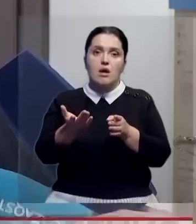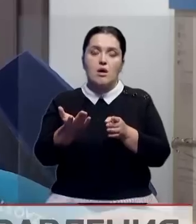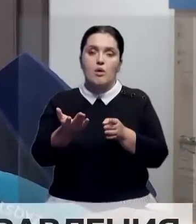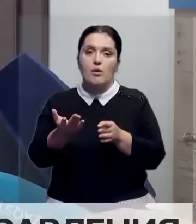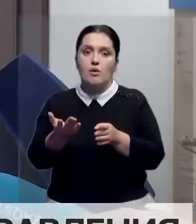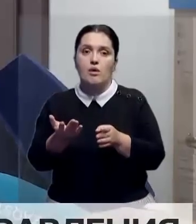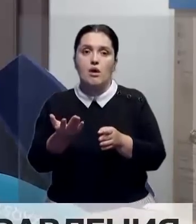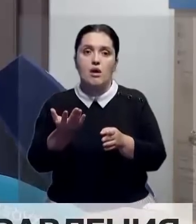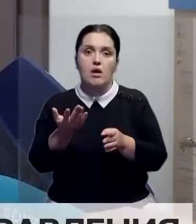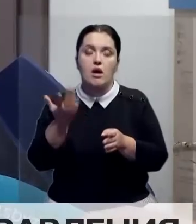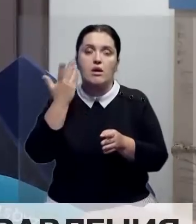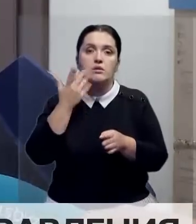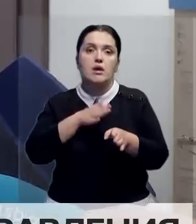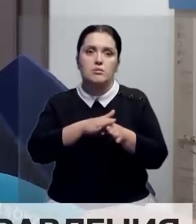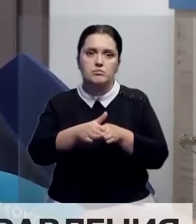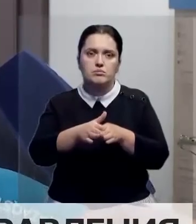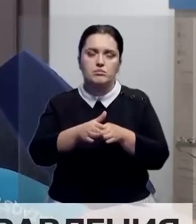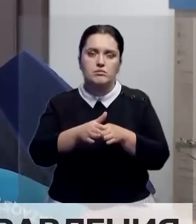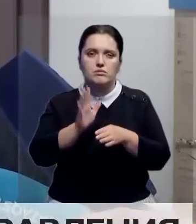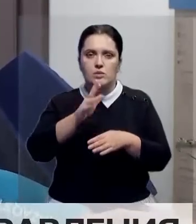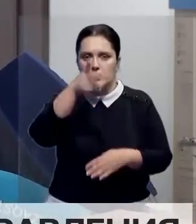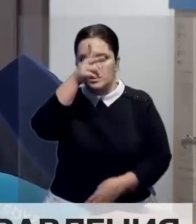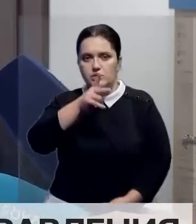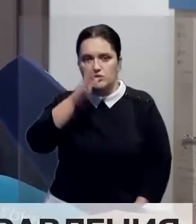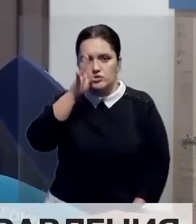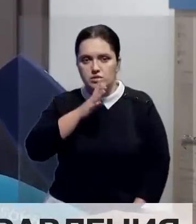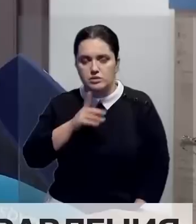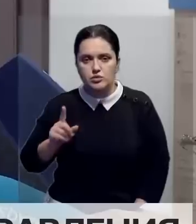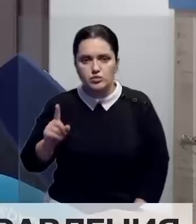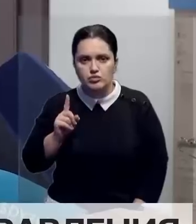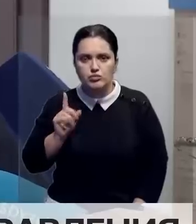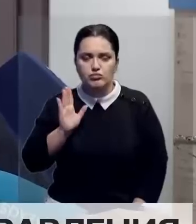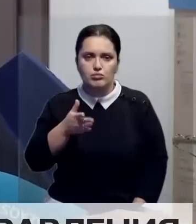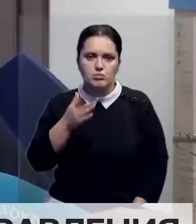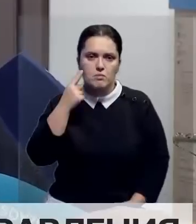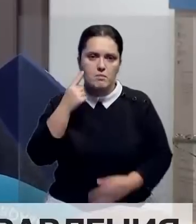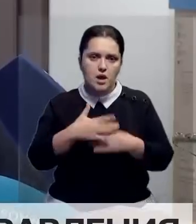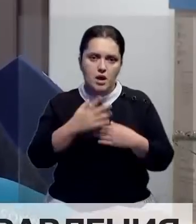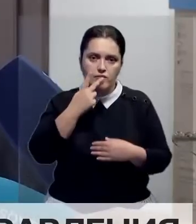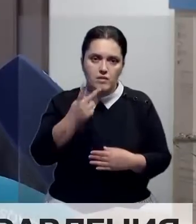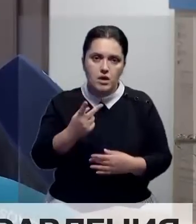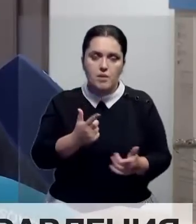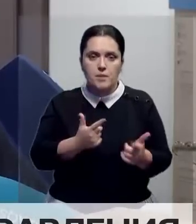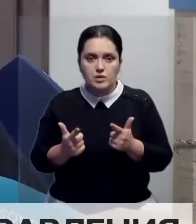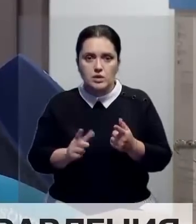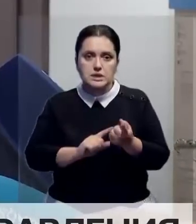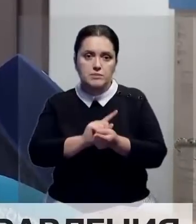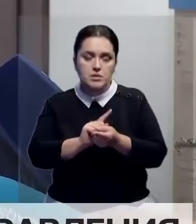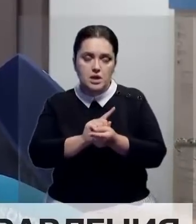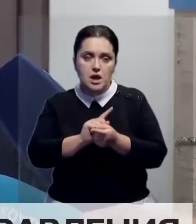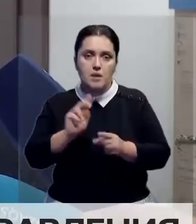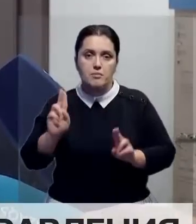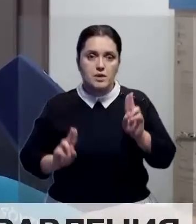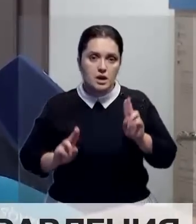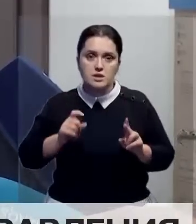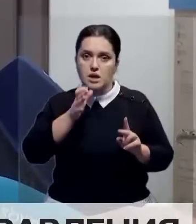мы сможем понять в ближайшие 3-4 месяца. Потому что в ближайшие 3-4 месяца будет подготовка и изменение вот этих правил. У нас должна за